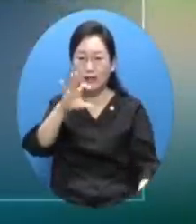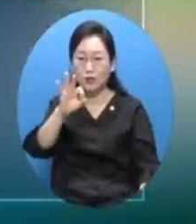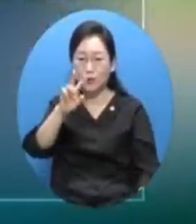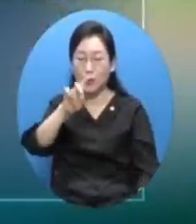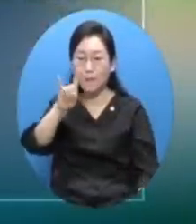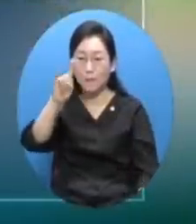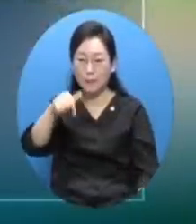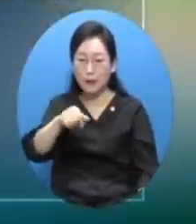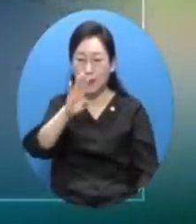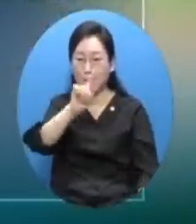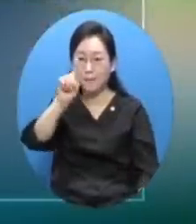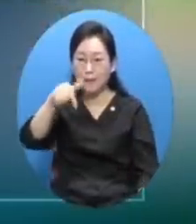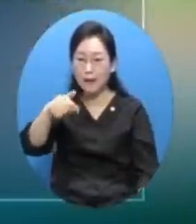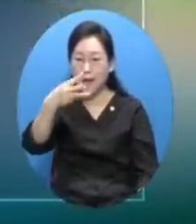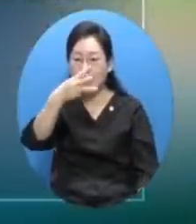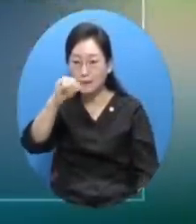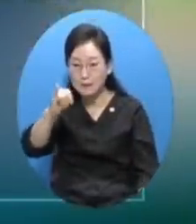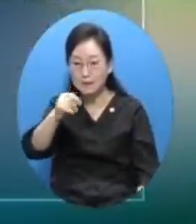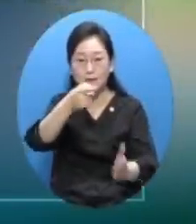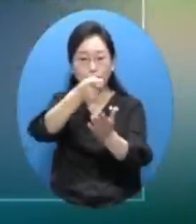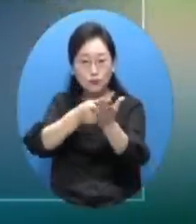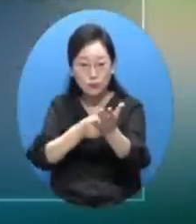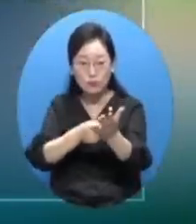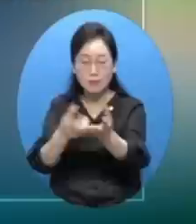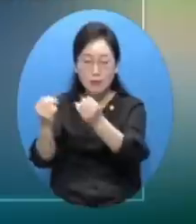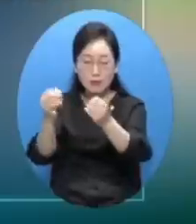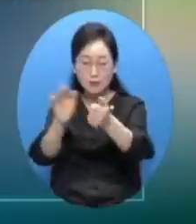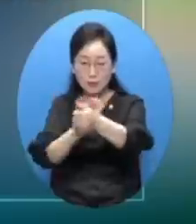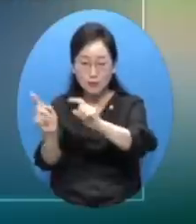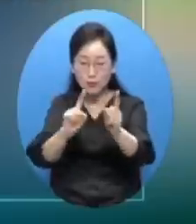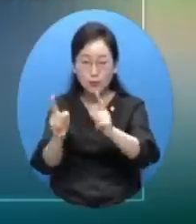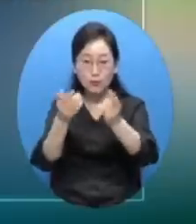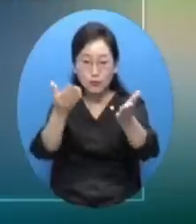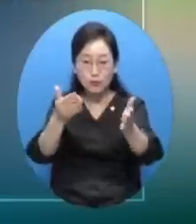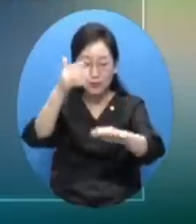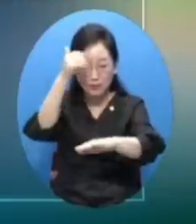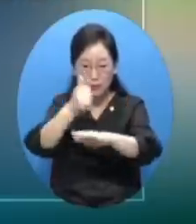사람을 치료하고 세상을 떠난 주숙정 교수님,